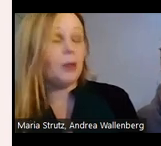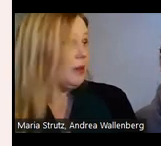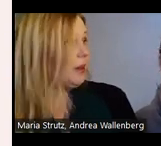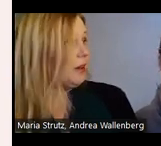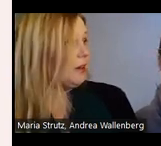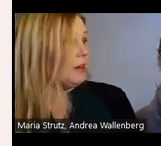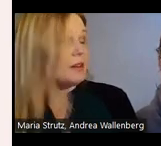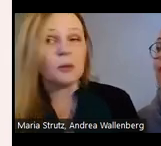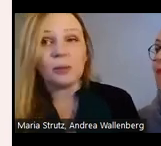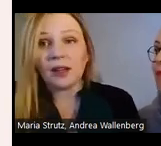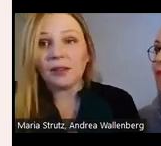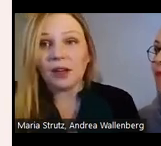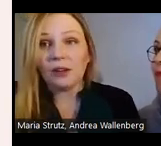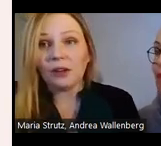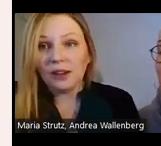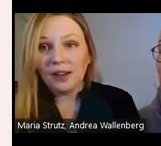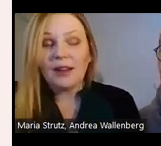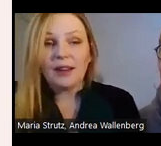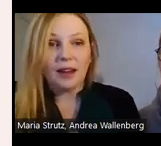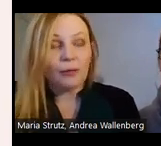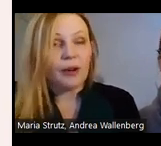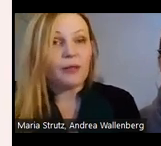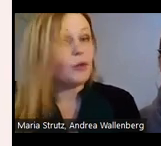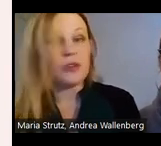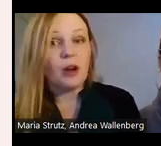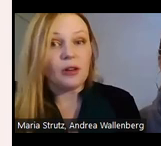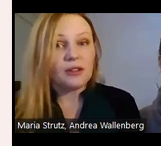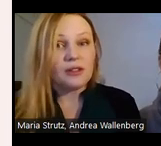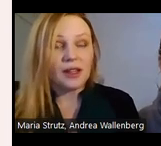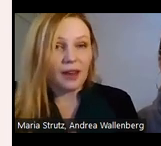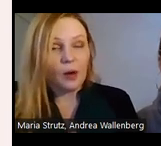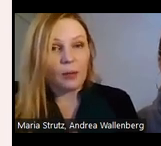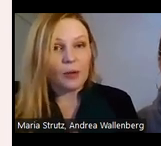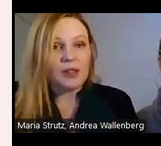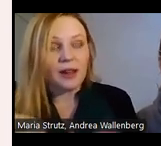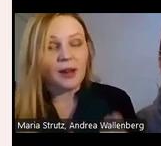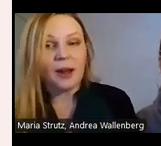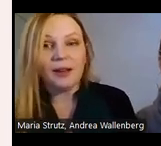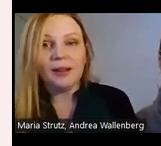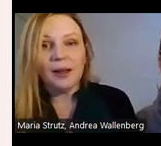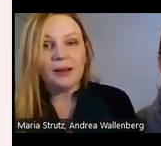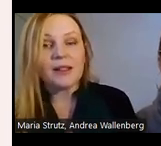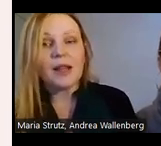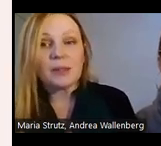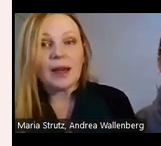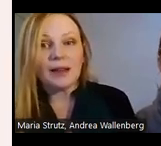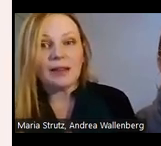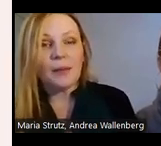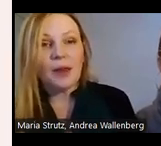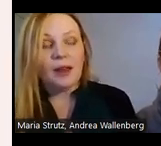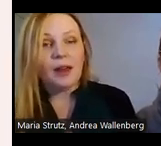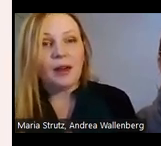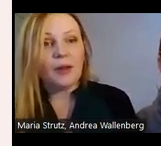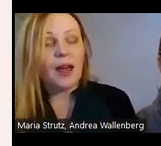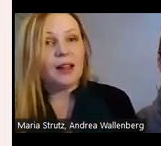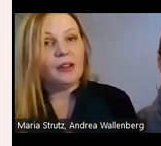här är ju babytecken ett alldeles utmärkt verktyg. Mm. För att från start sätta igång med att stärka de här, det här samspelet.